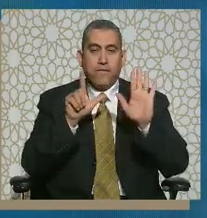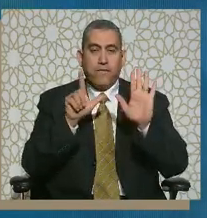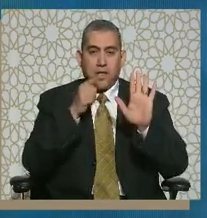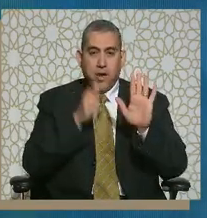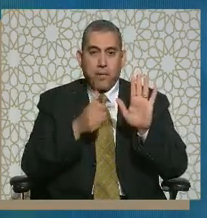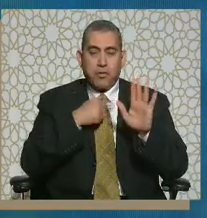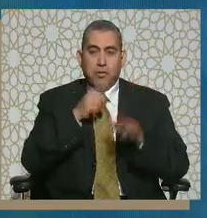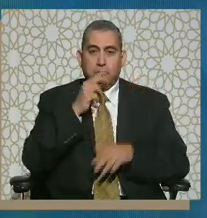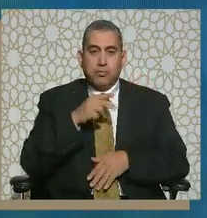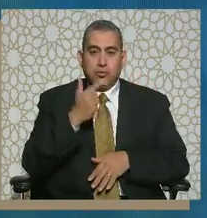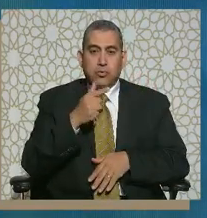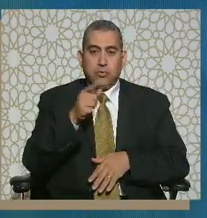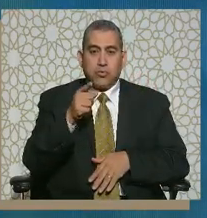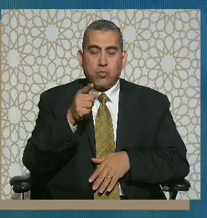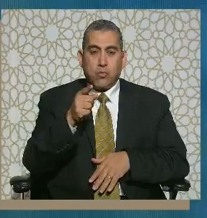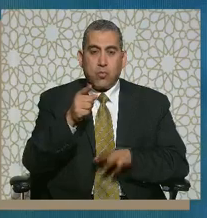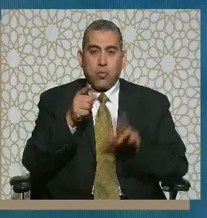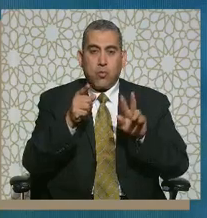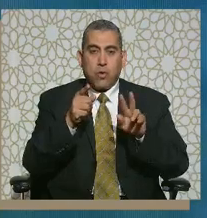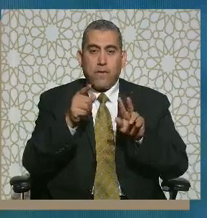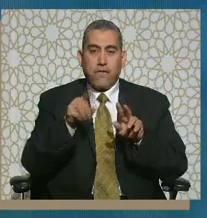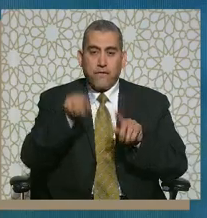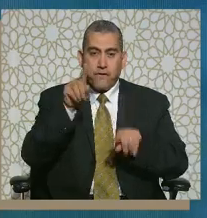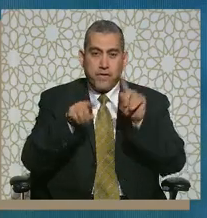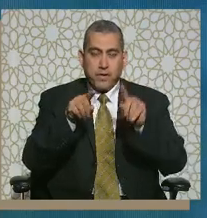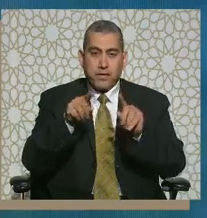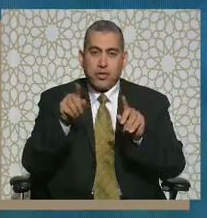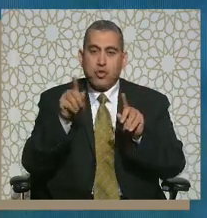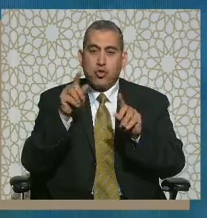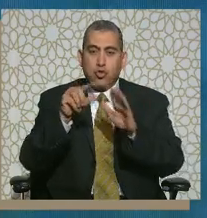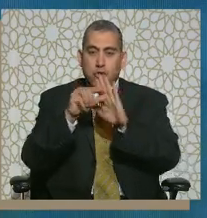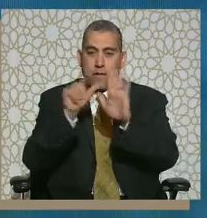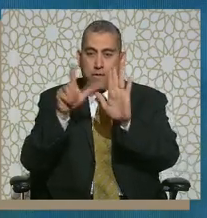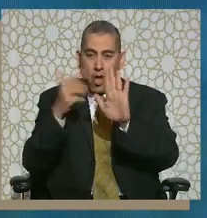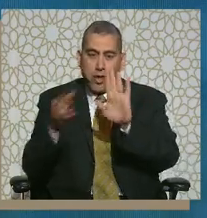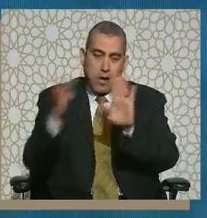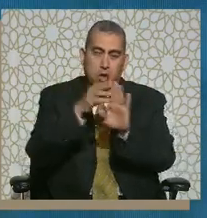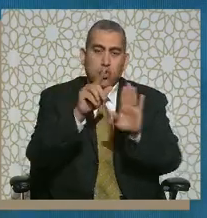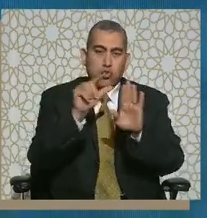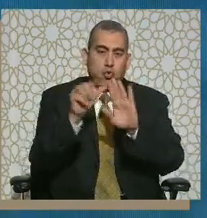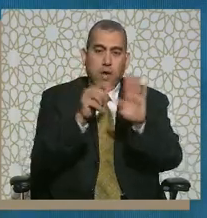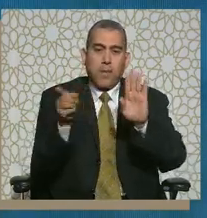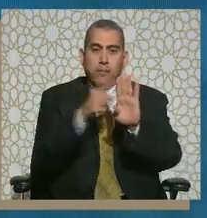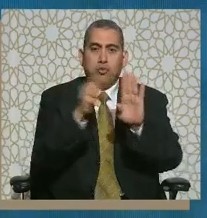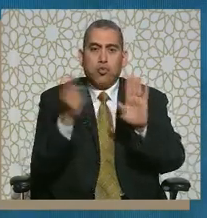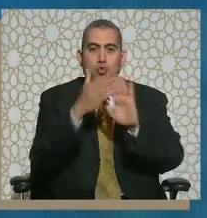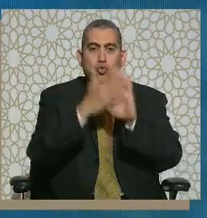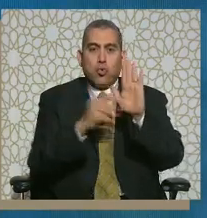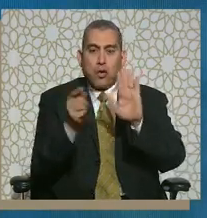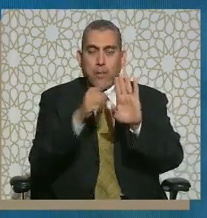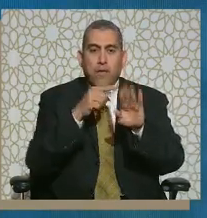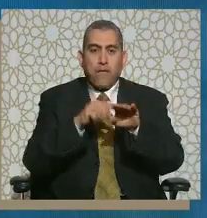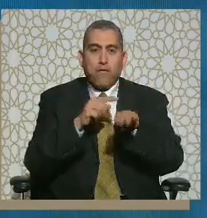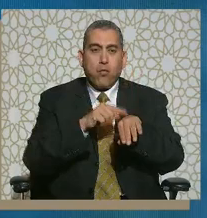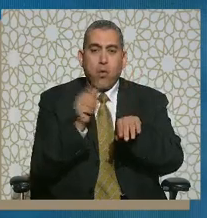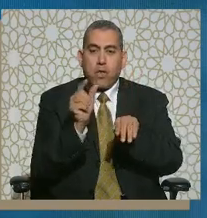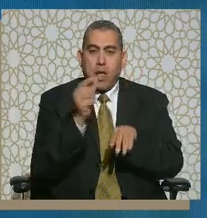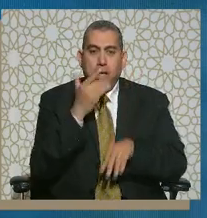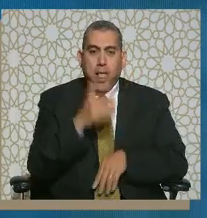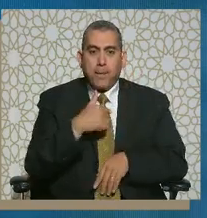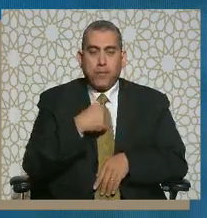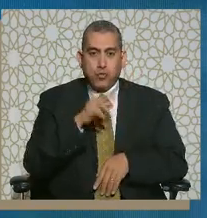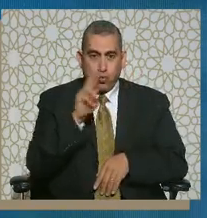هقرأها إزاي تمام. إذا كان هو في بعض الأحيان بيلحم السورة مع الفاتحة على طول وما بيسيبليش فرصة أقرأها؟ مش ده